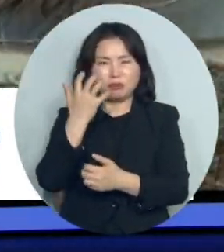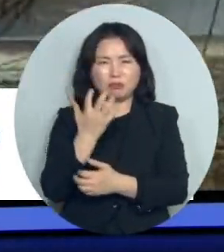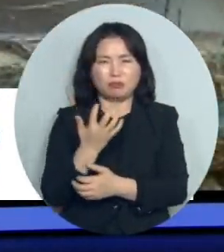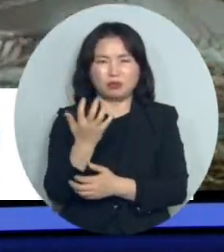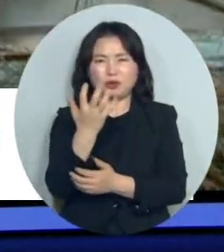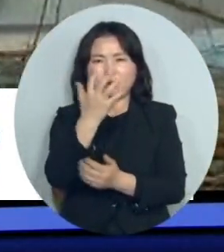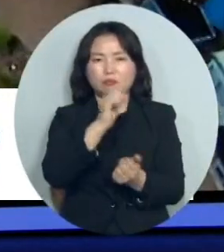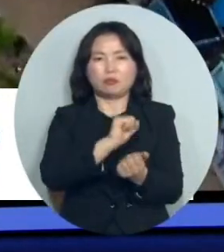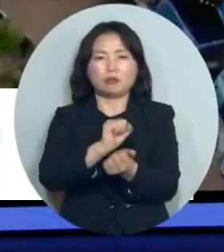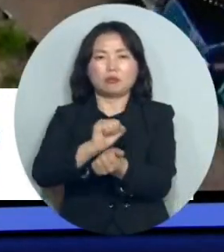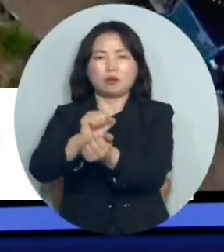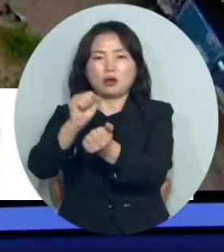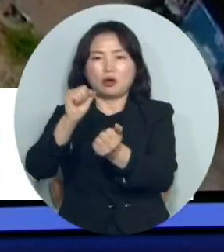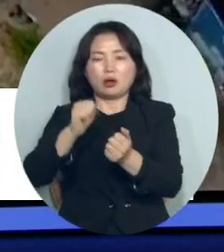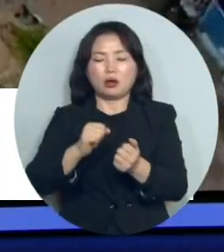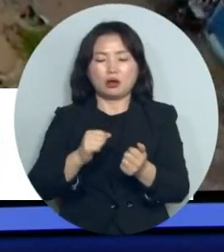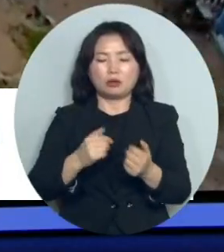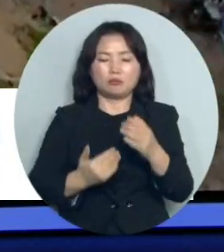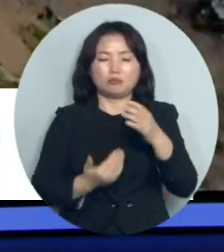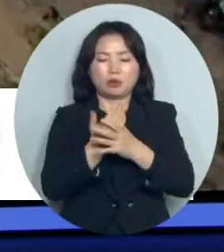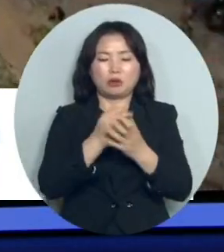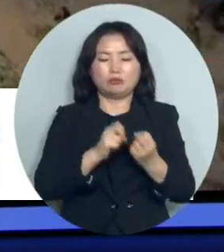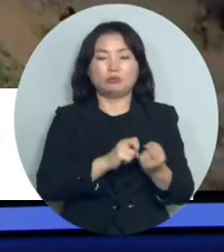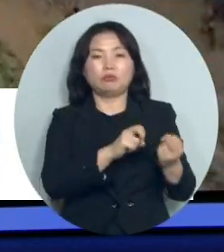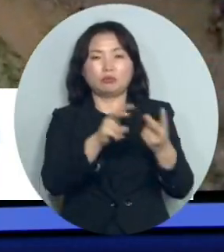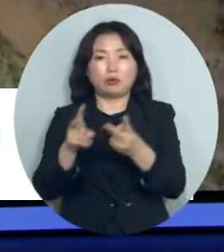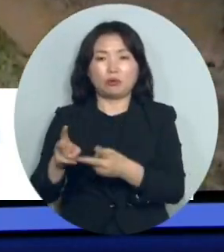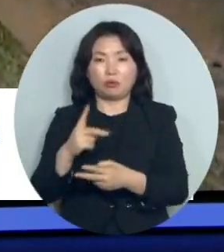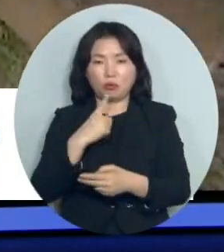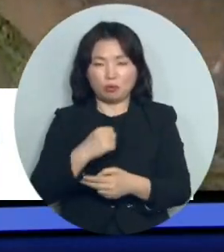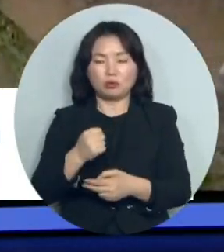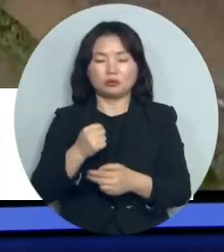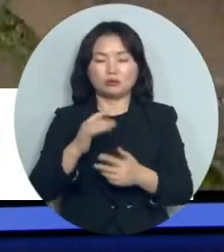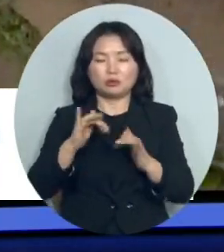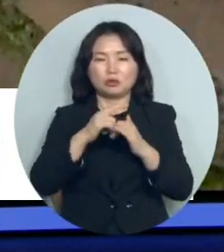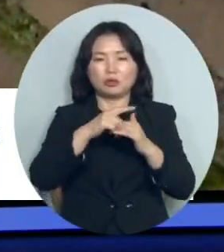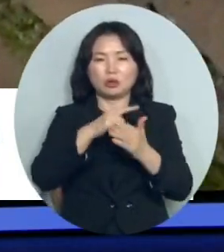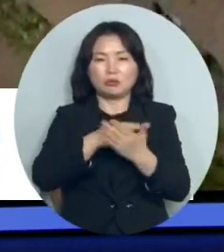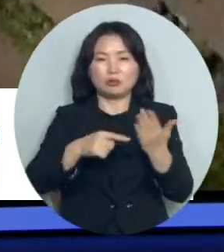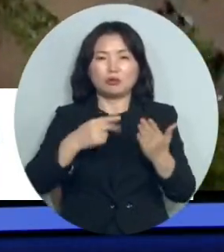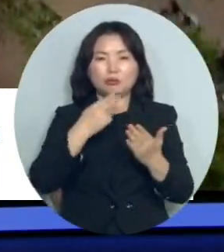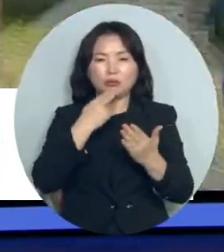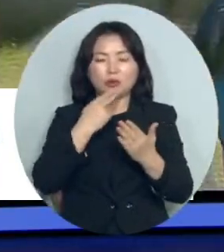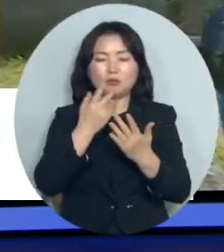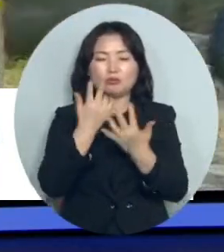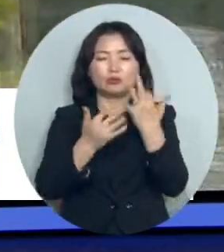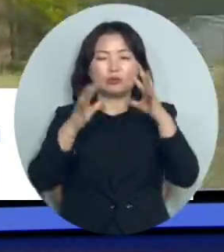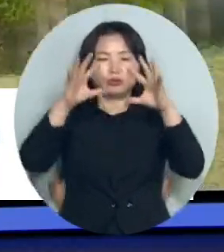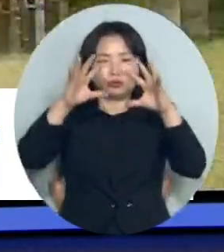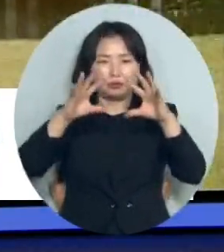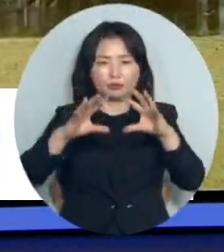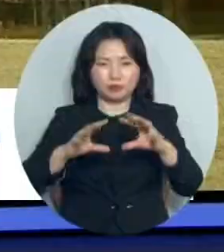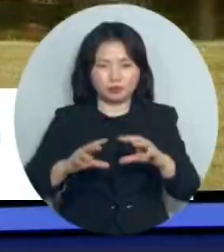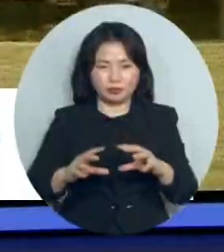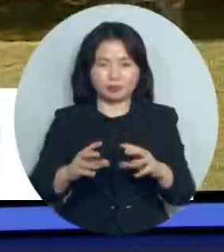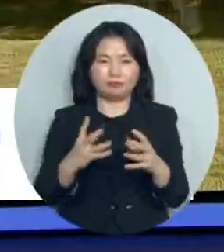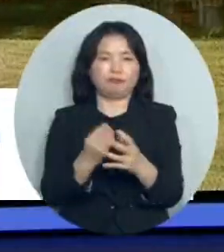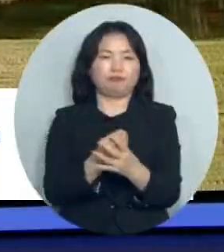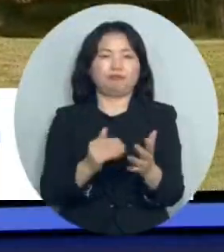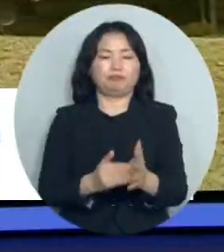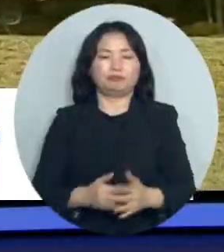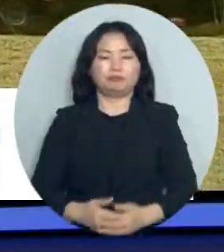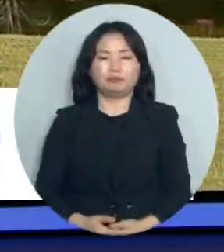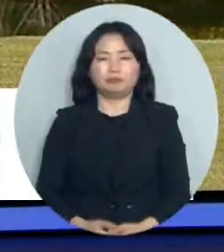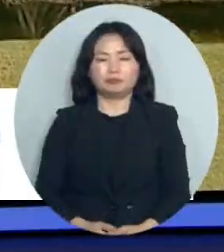심하게 번지면서 재난 문제가 발송 되기도 했는데요 다행히 인명 피해 없이 큰 불길은 잡혔습니다 김은애 기자